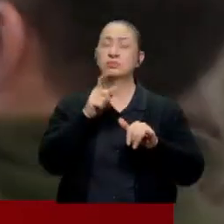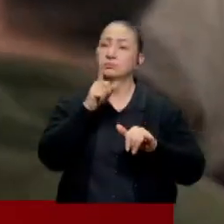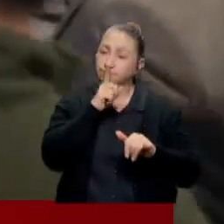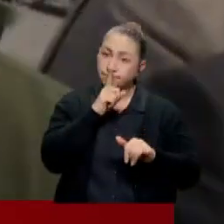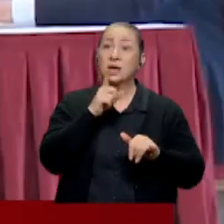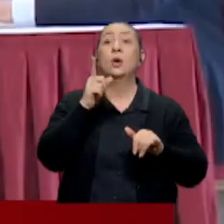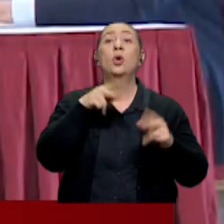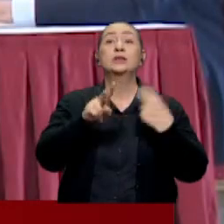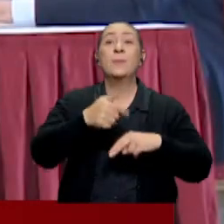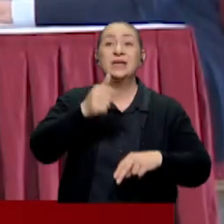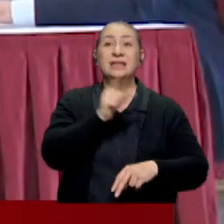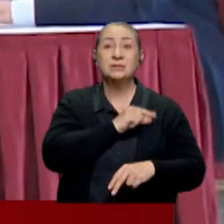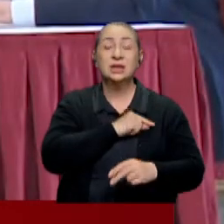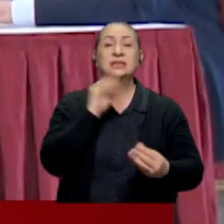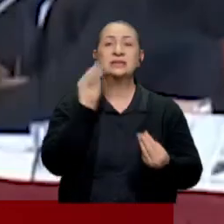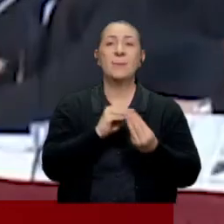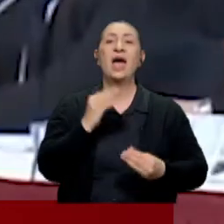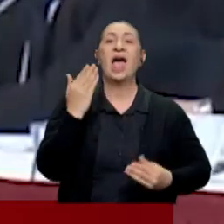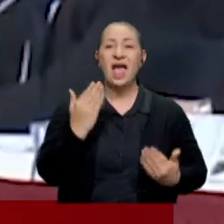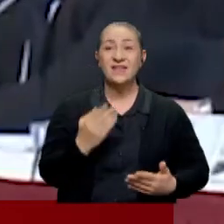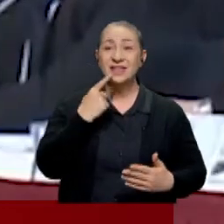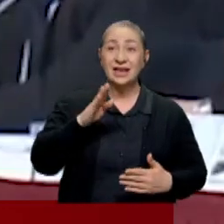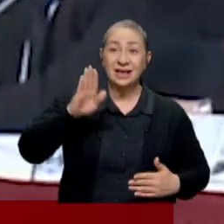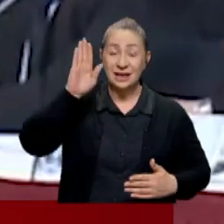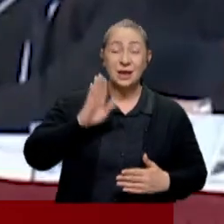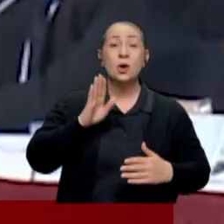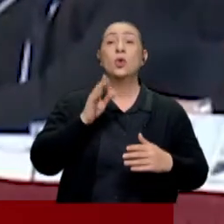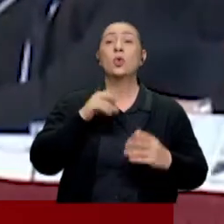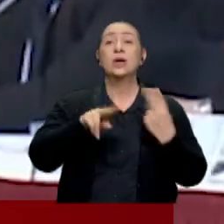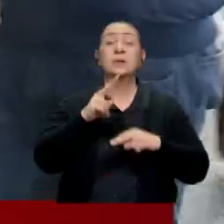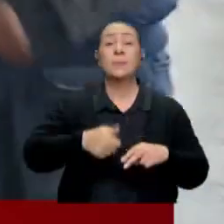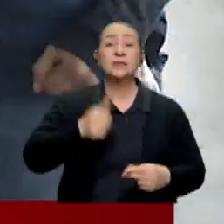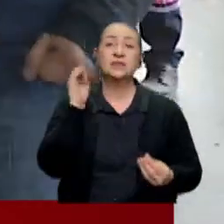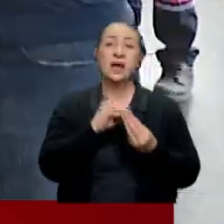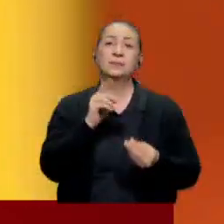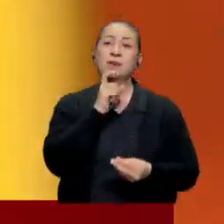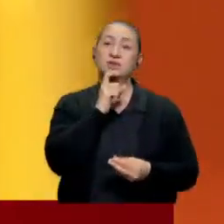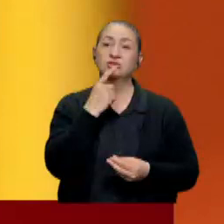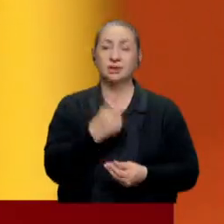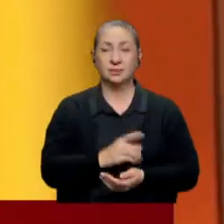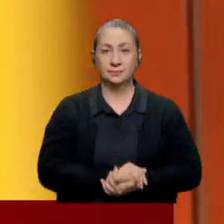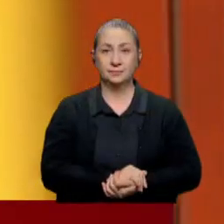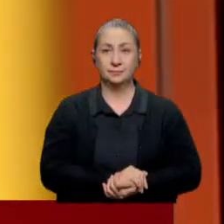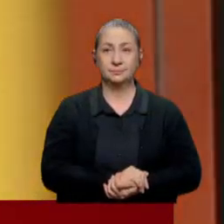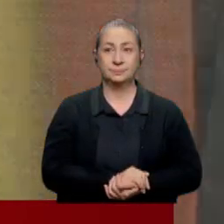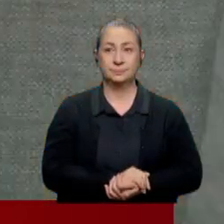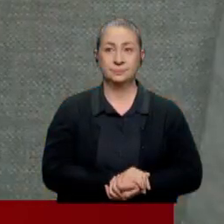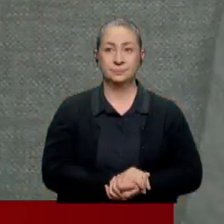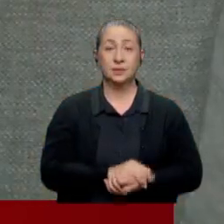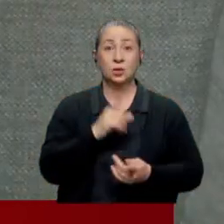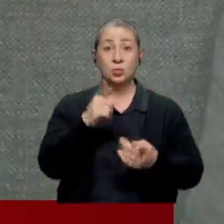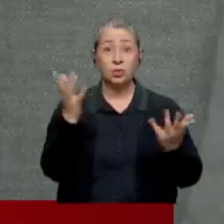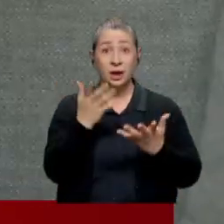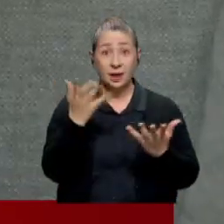Bakanlığı temsilcisi de zamma evet diyenlerdenken Ulaştırma Bakanı zam yanlış dedi. Bu